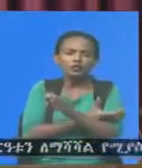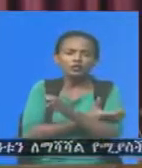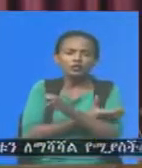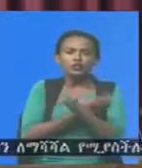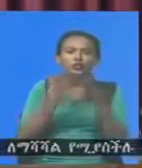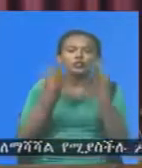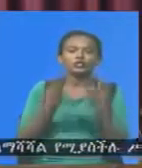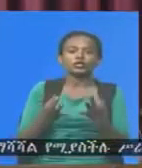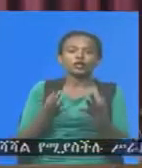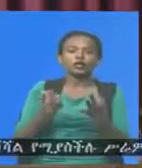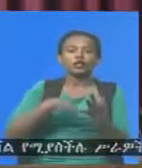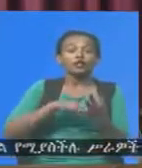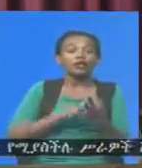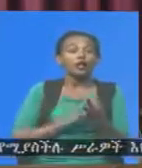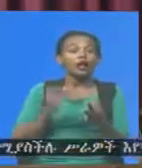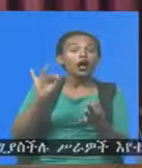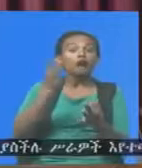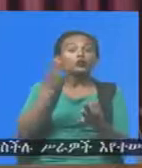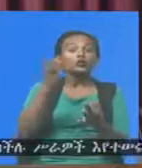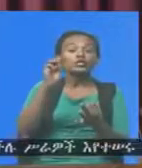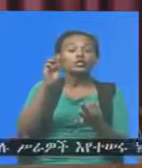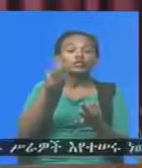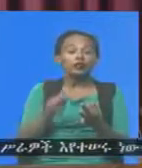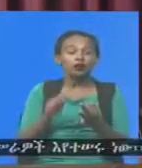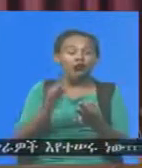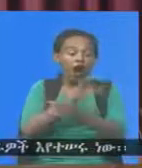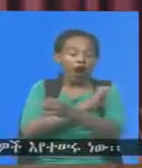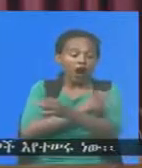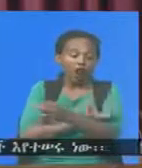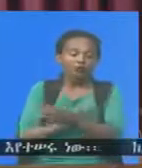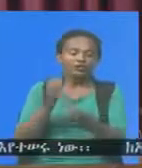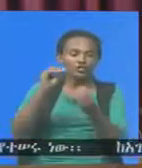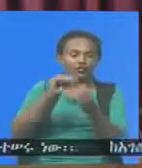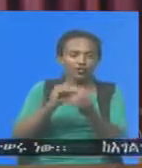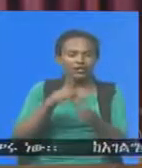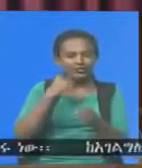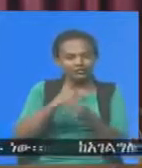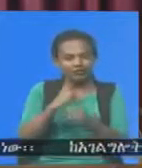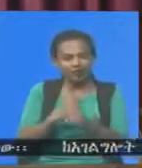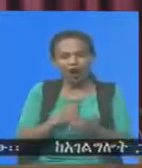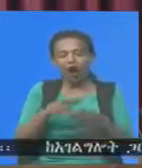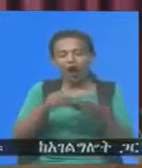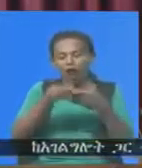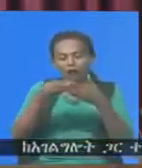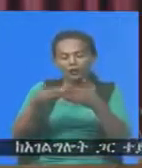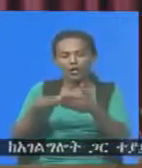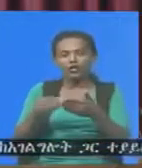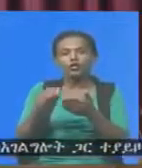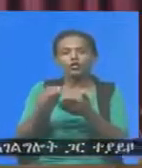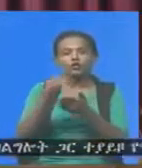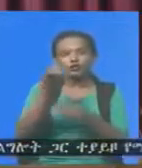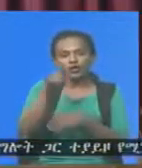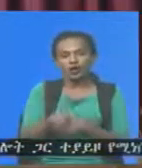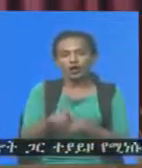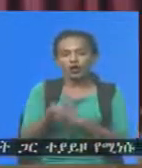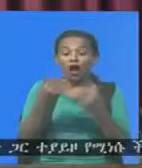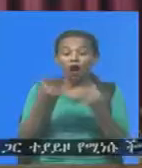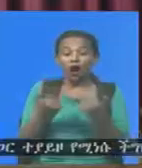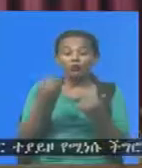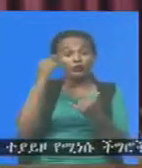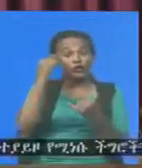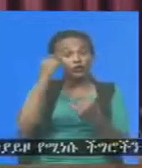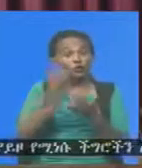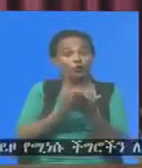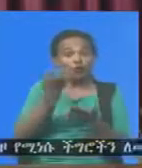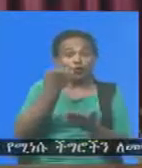የኛ ሎጂስቲክስ አቅም ተጨማሪ አመራርና ስራ ይፈልጋል ያንን ማድረግ ካልቻል አሁን ምናስበውን ኢኮኖሚ